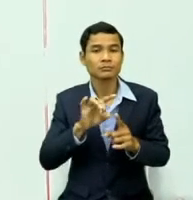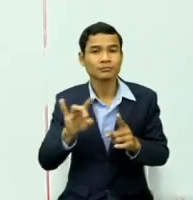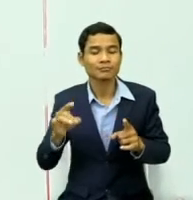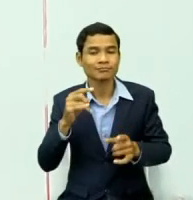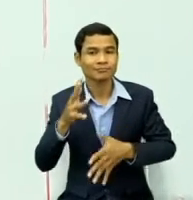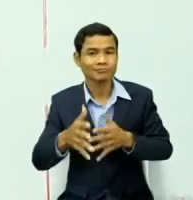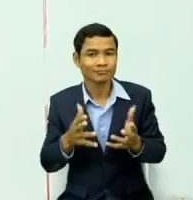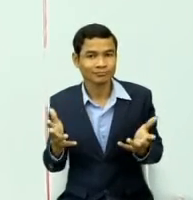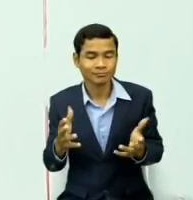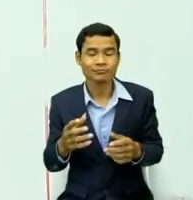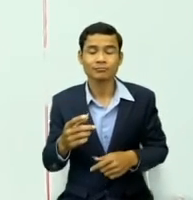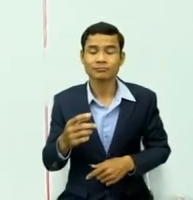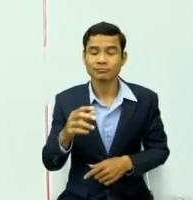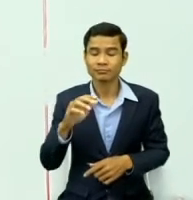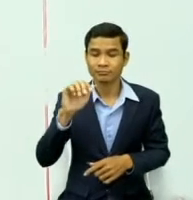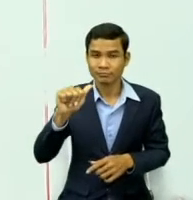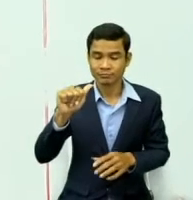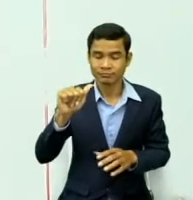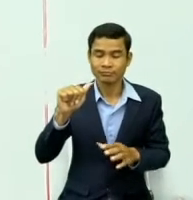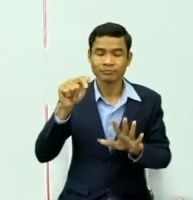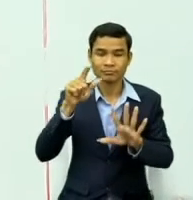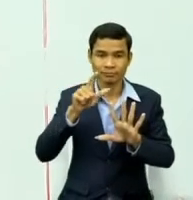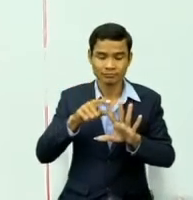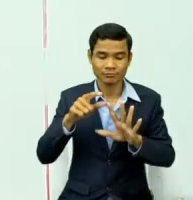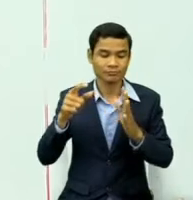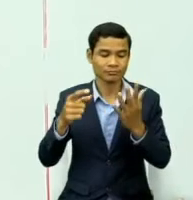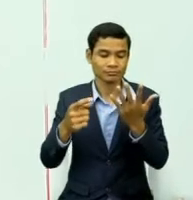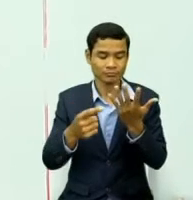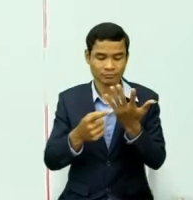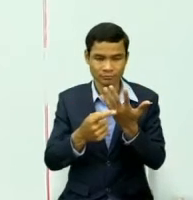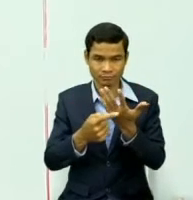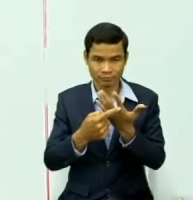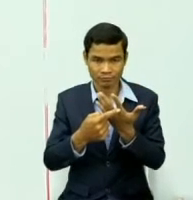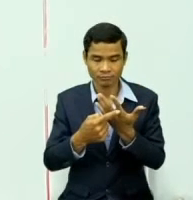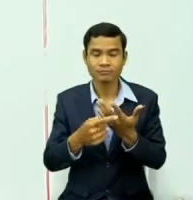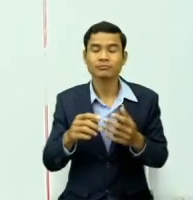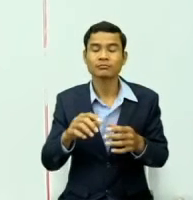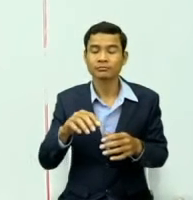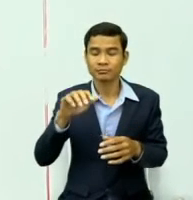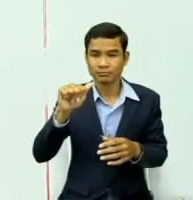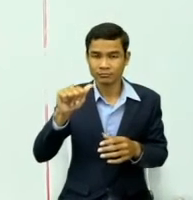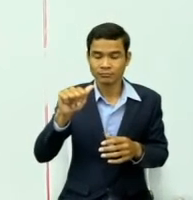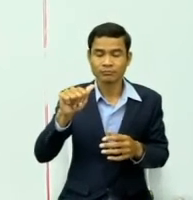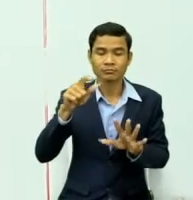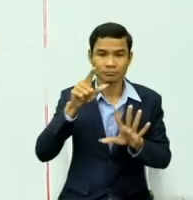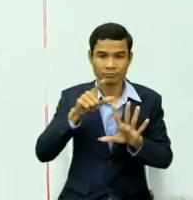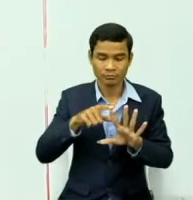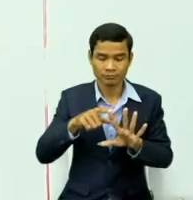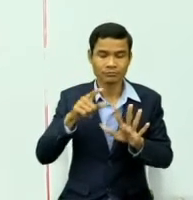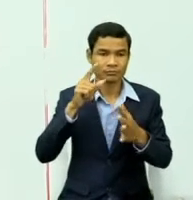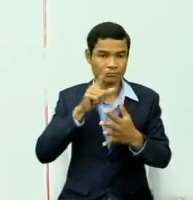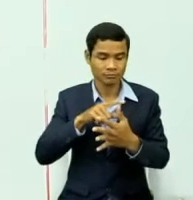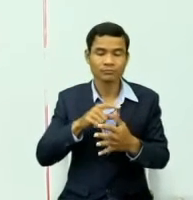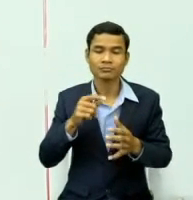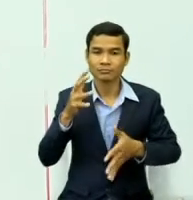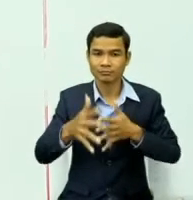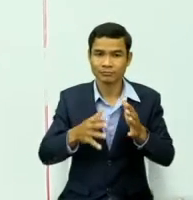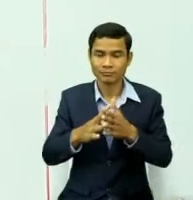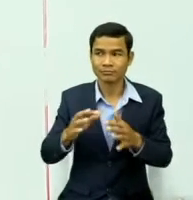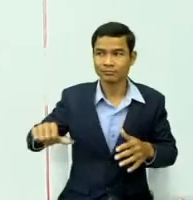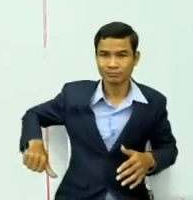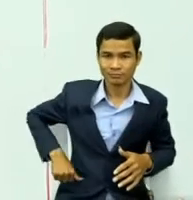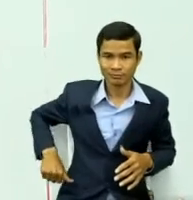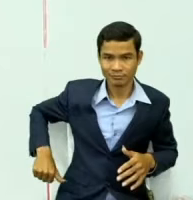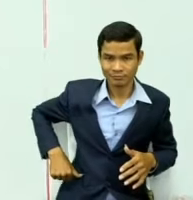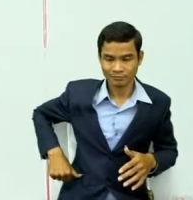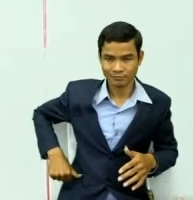thả nhỏ é nhẹ nhỏ ó nhỏ nhẹ nhỏ